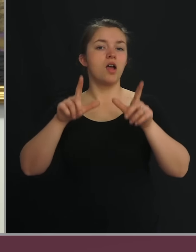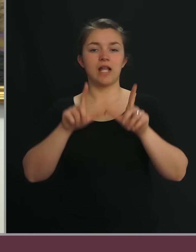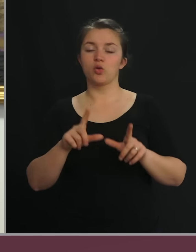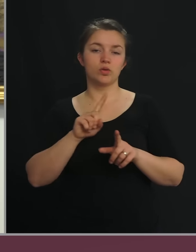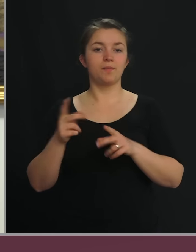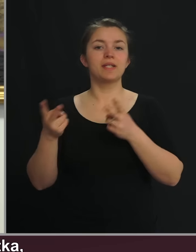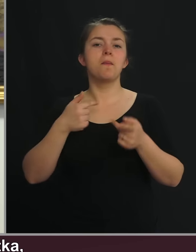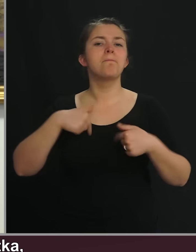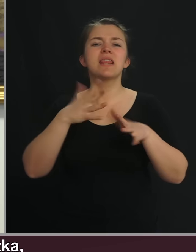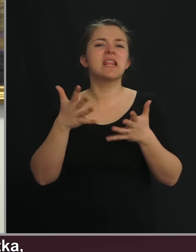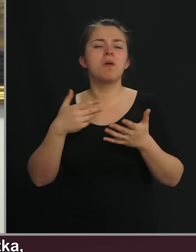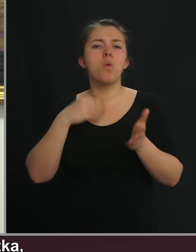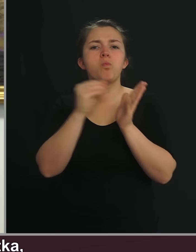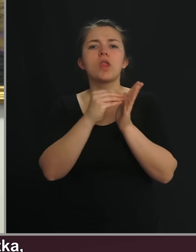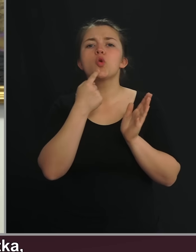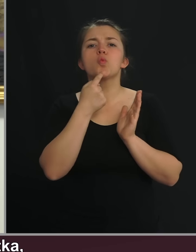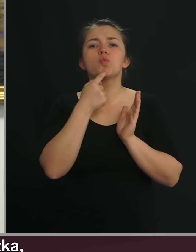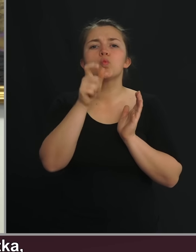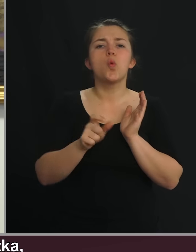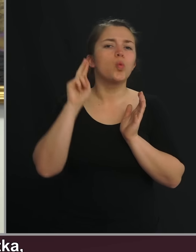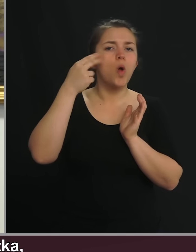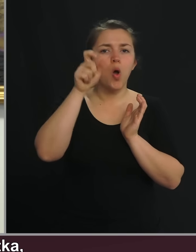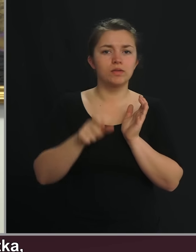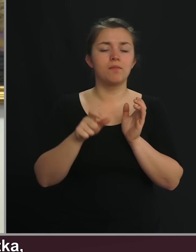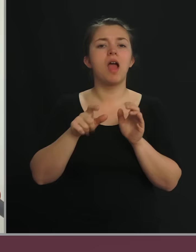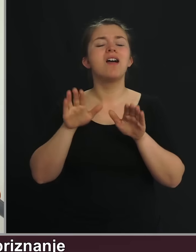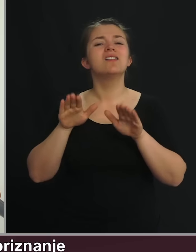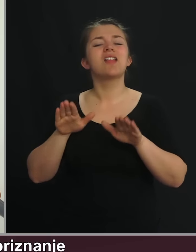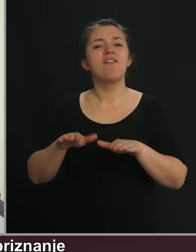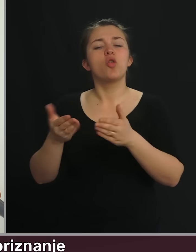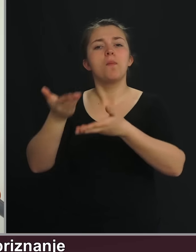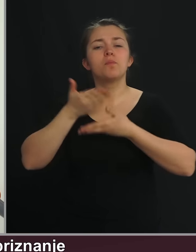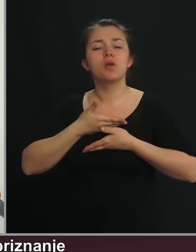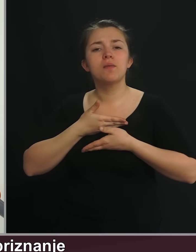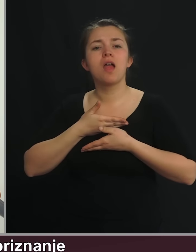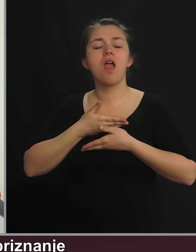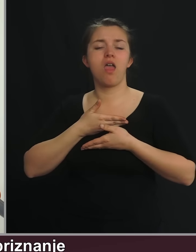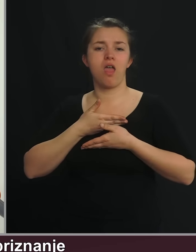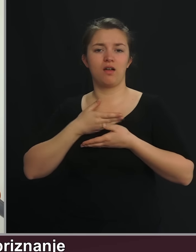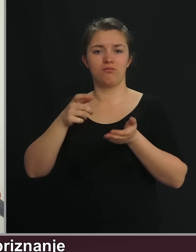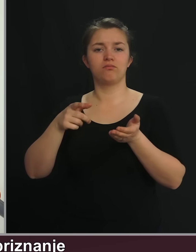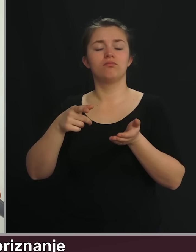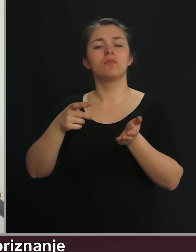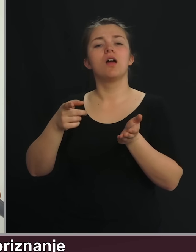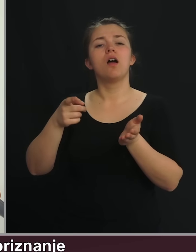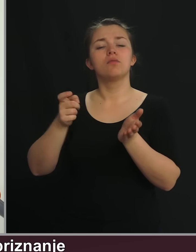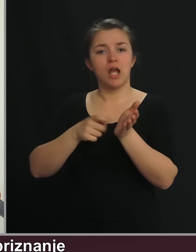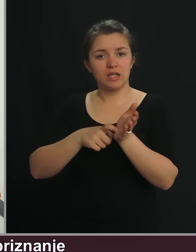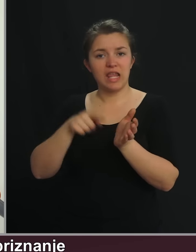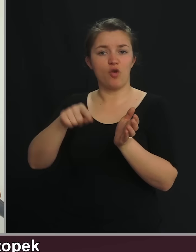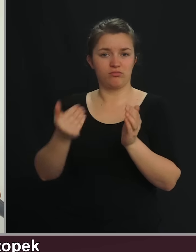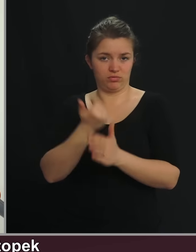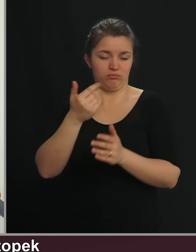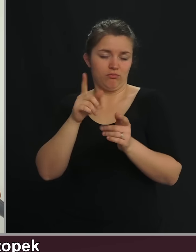Na status se ne prenese. Mi nimamo niti podatka, kdo je gluha oseba. Zavod prejme zahtevo za priznanje prištete dobe na podlagi